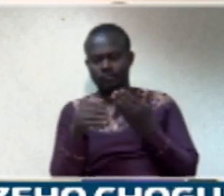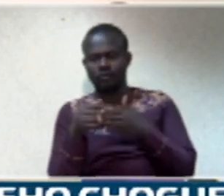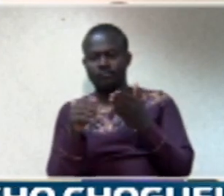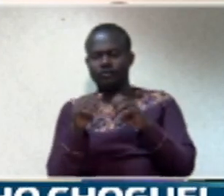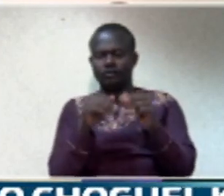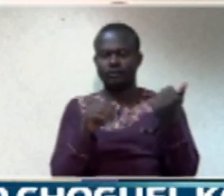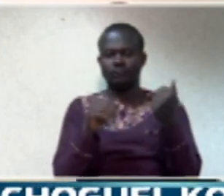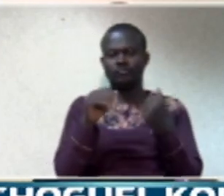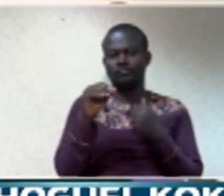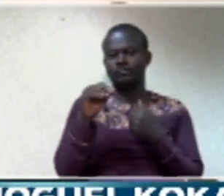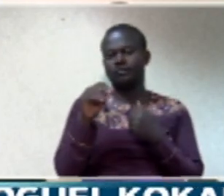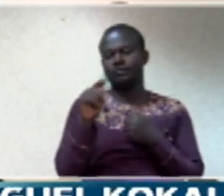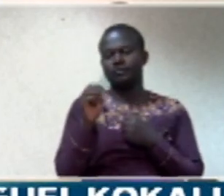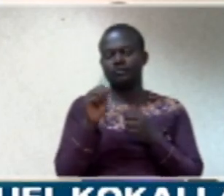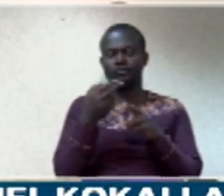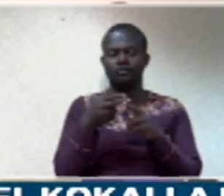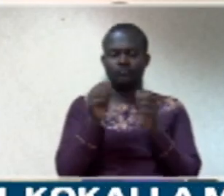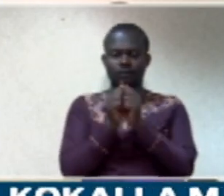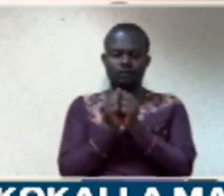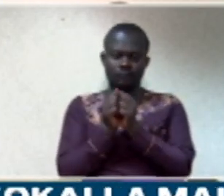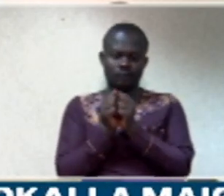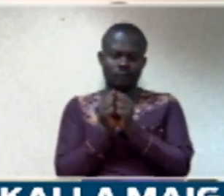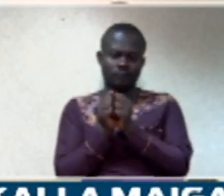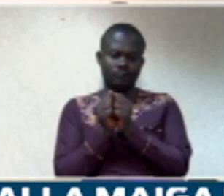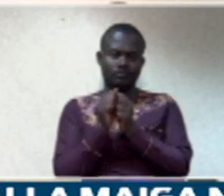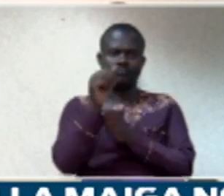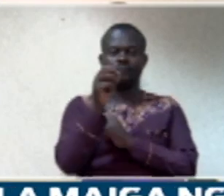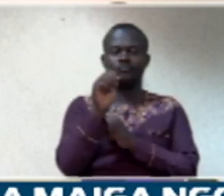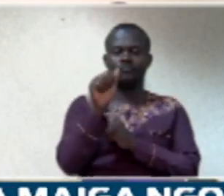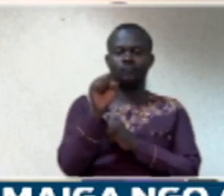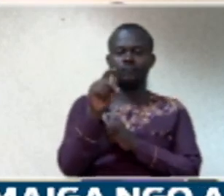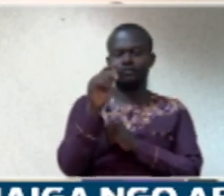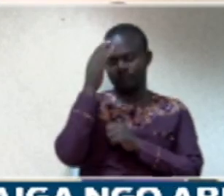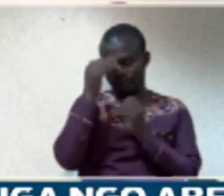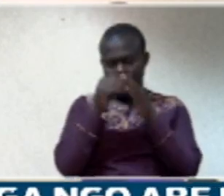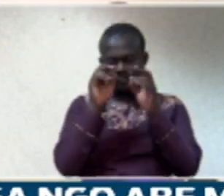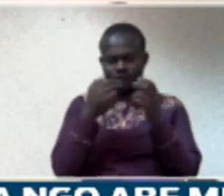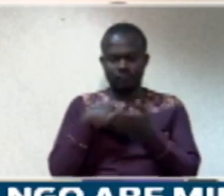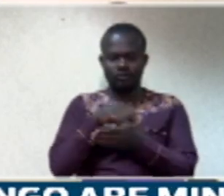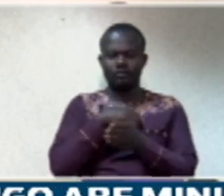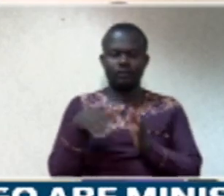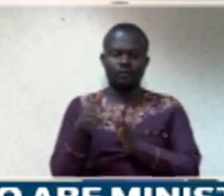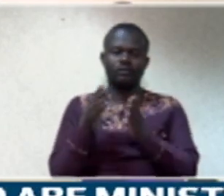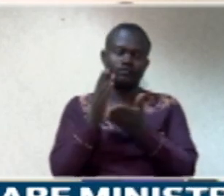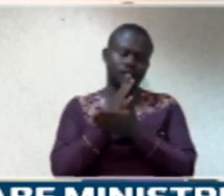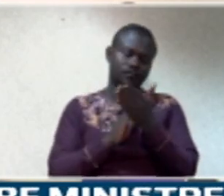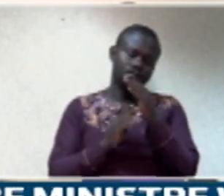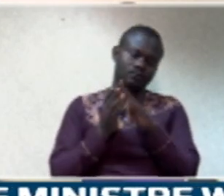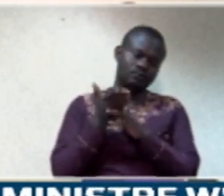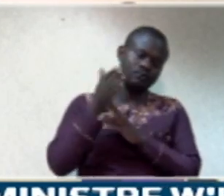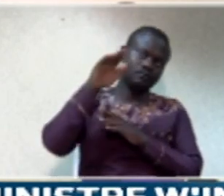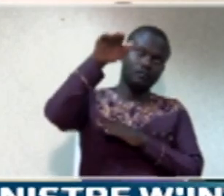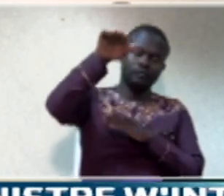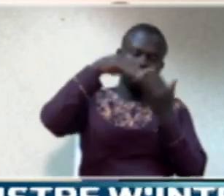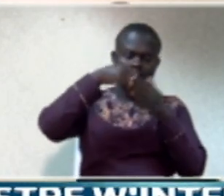ine ibirometro hafi 10 ujya Masaka hariya kugira ngo noneho imihanda imwe inyure hejuru ku buryo ya traffic